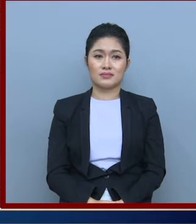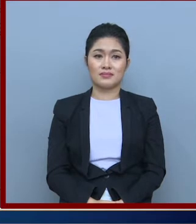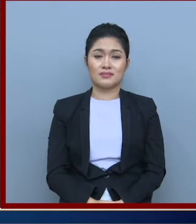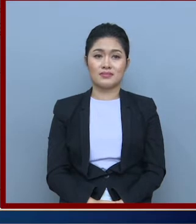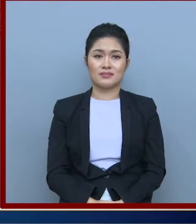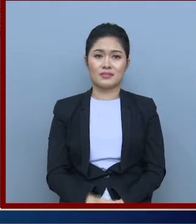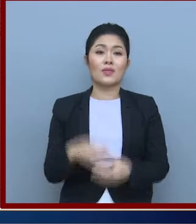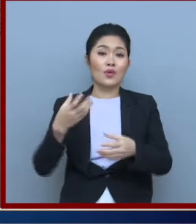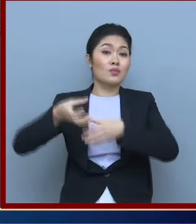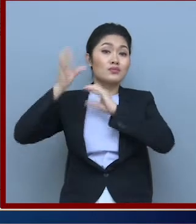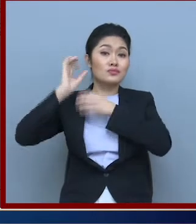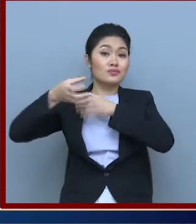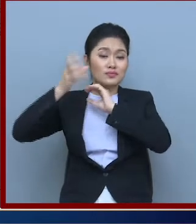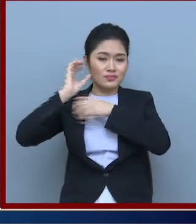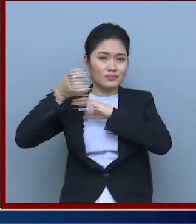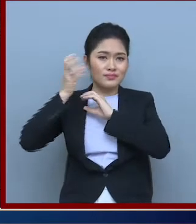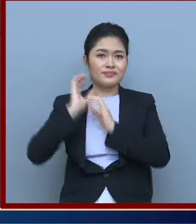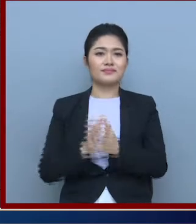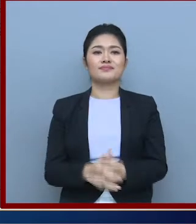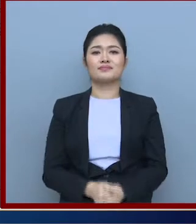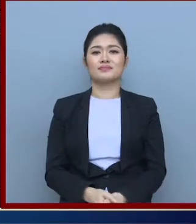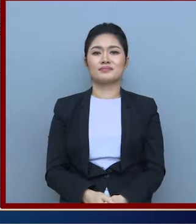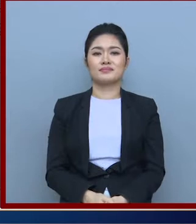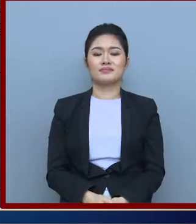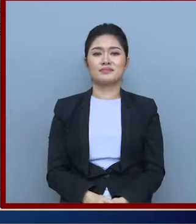ทันไหมครับเดี๋ยวเราลองมาทบทวนอีกครั้งหนึ่งนะครับ